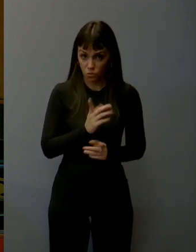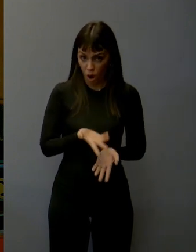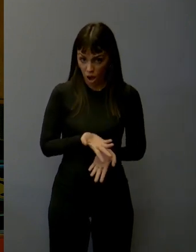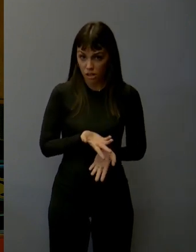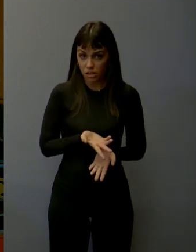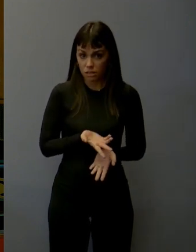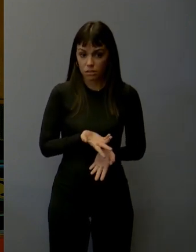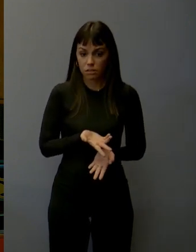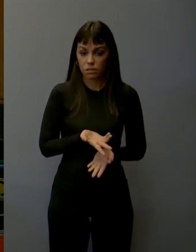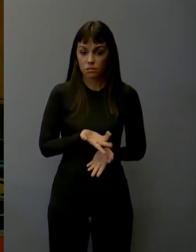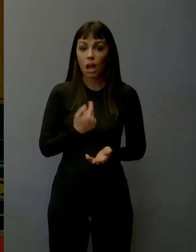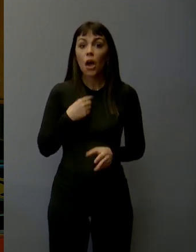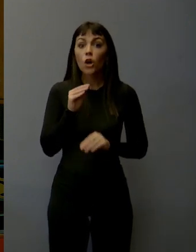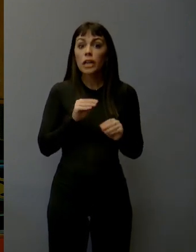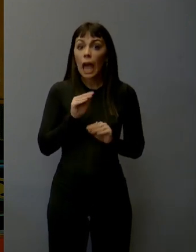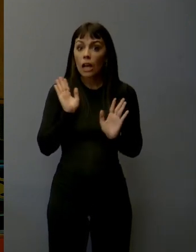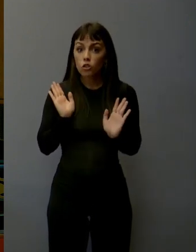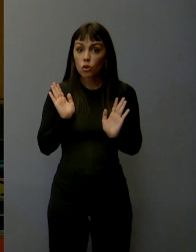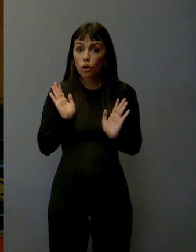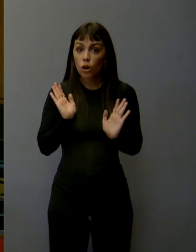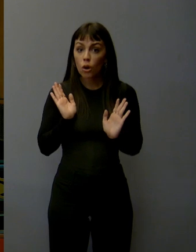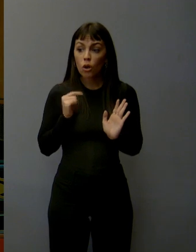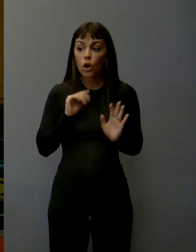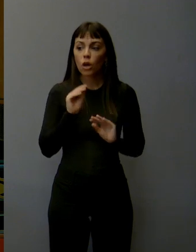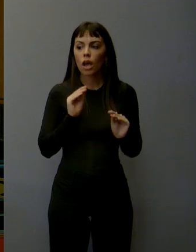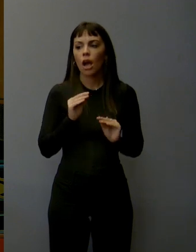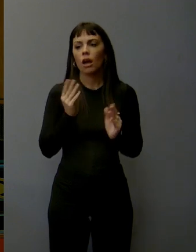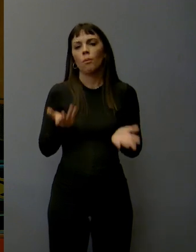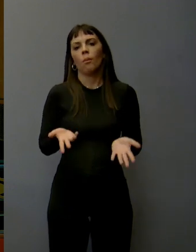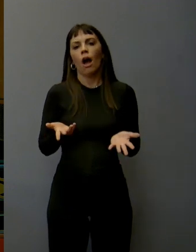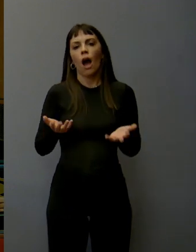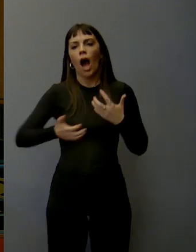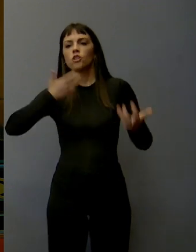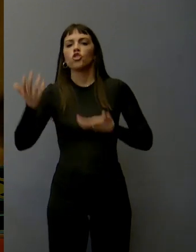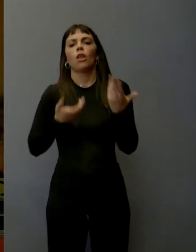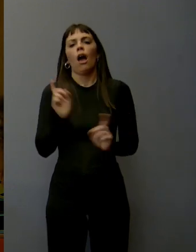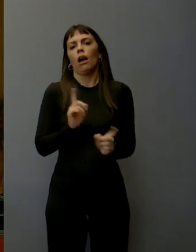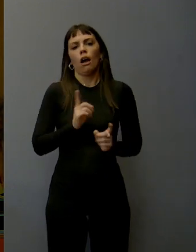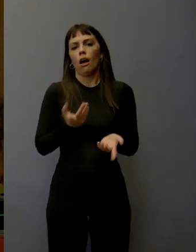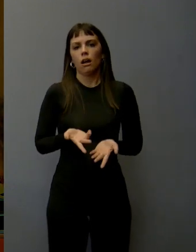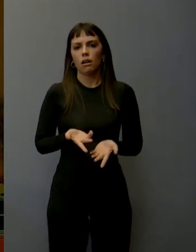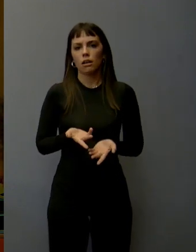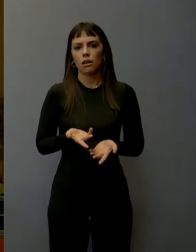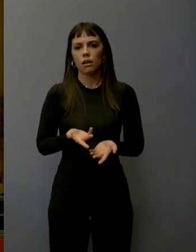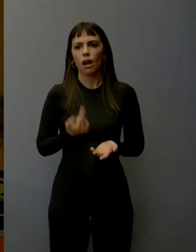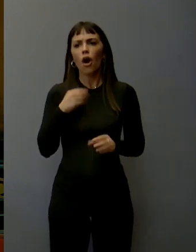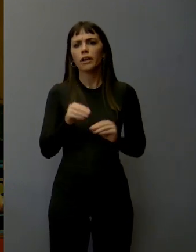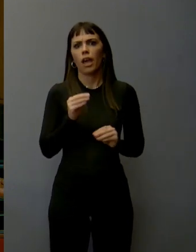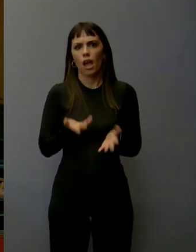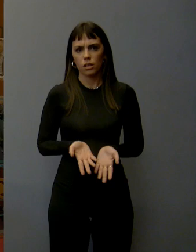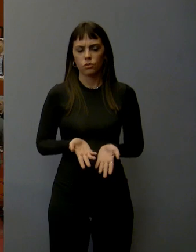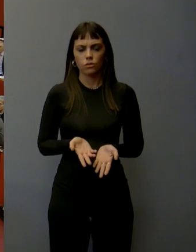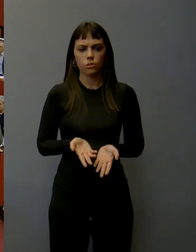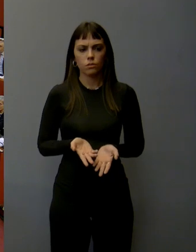No sto sto chiedendo sto chiedendo ragazzi ma non vi agitate Non vi agitate sto sto chiedendo ok